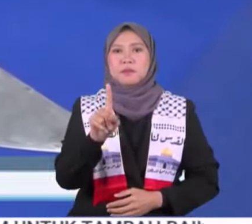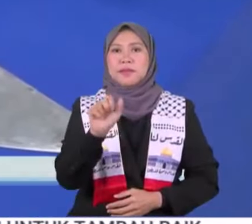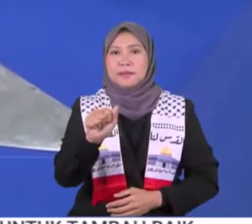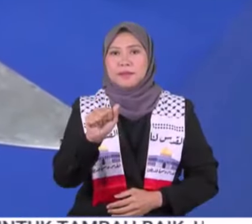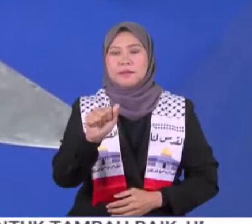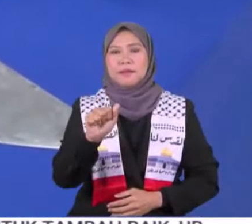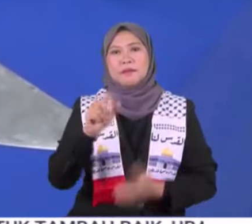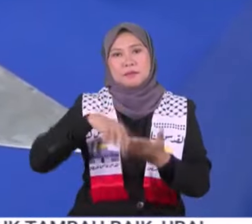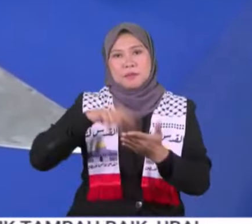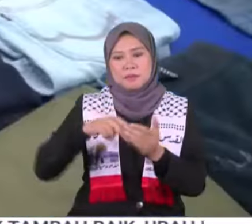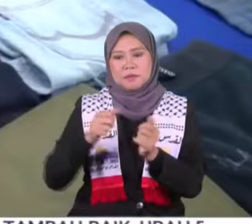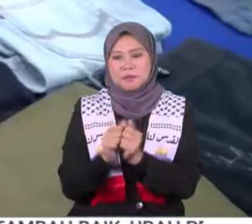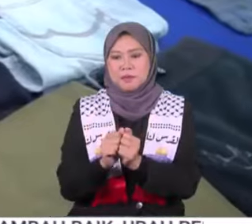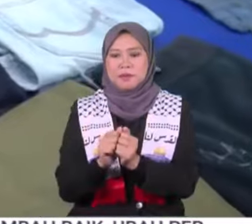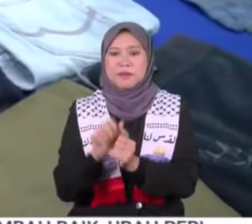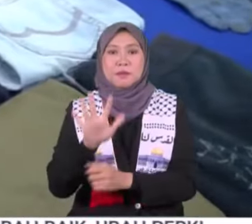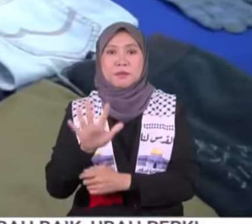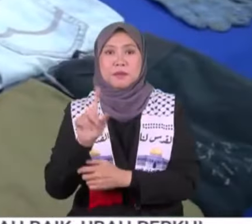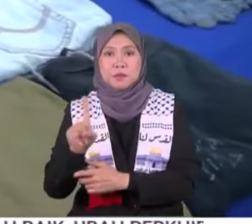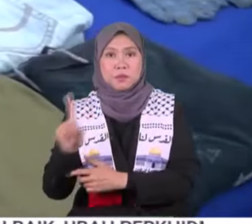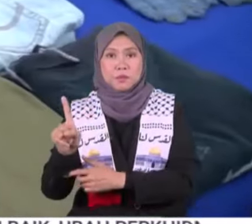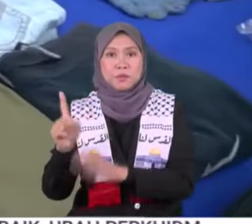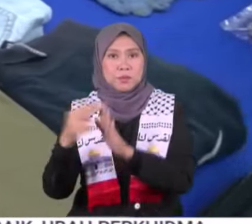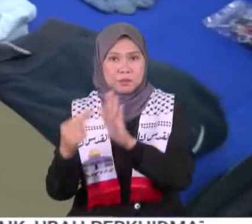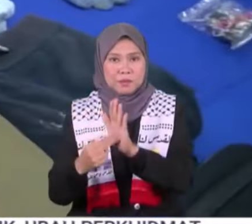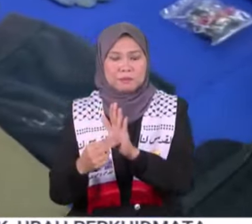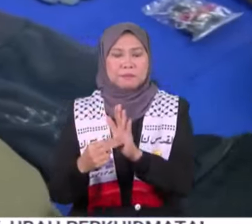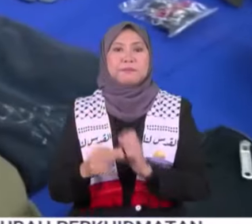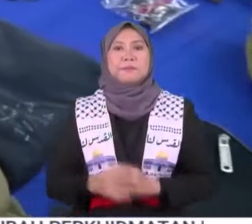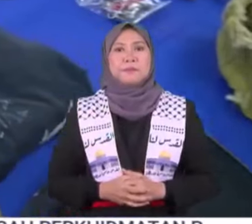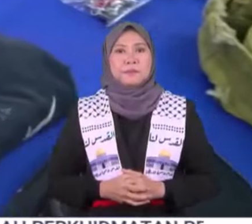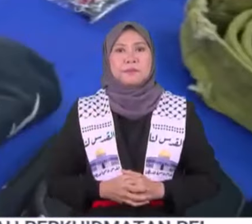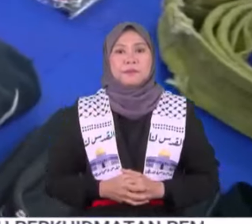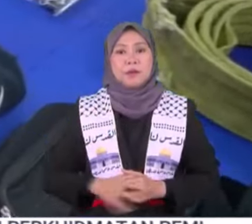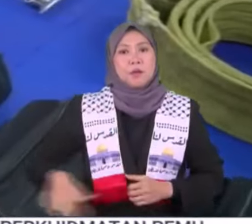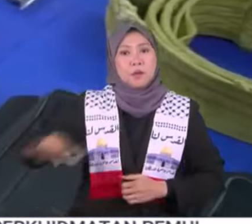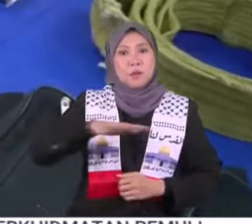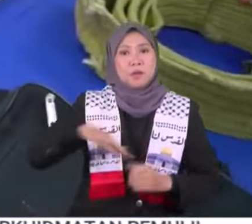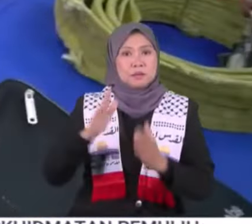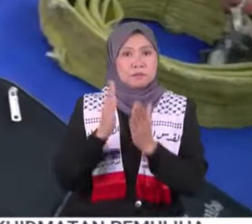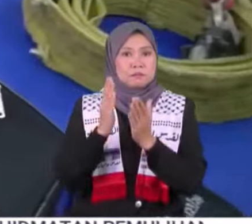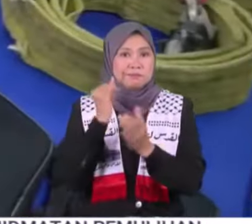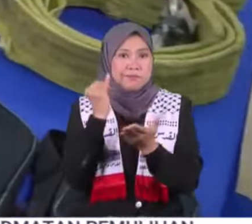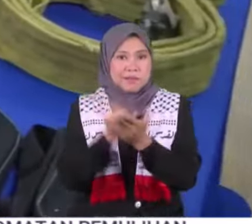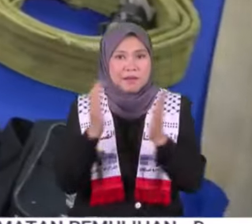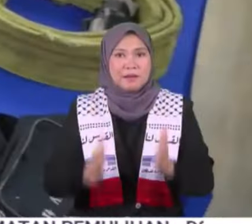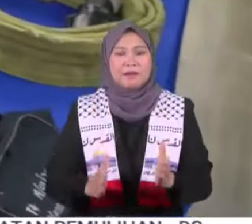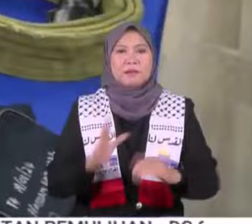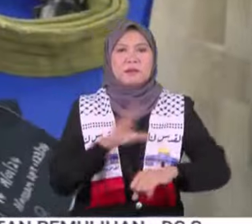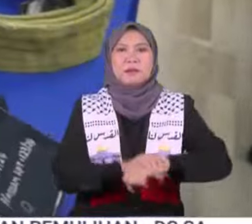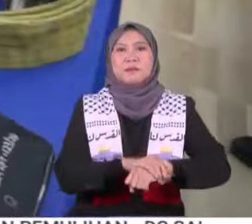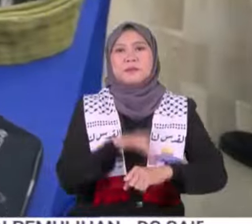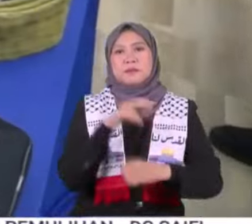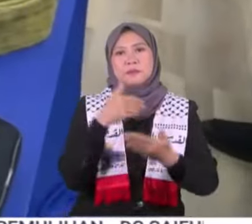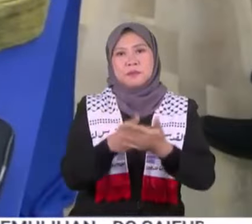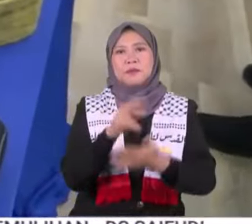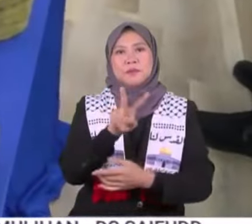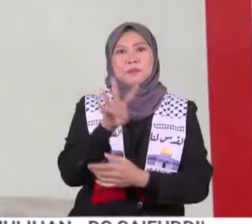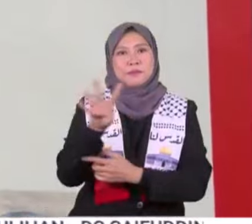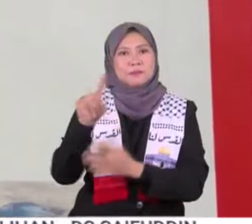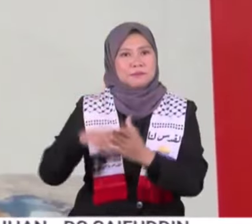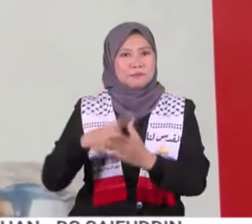keseksaan dibaca bersama seksyen 511 kanun keseksaan kesemua suspek direman sehingga 24 Januari untuk